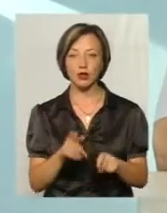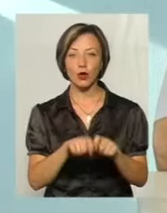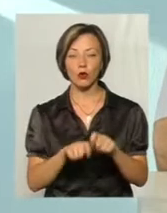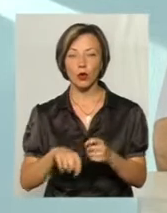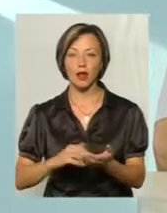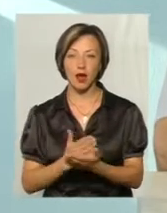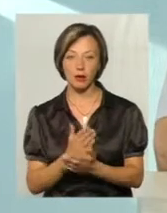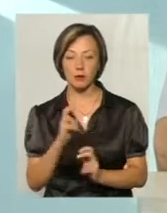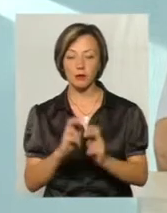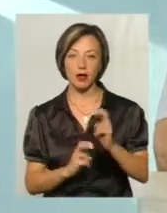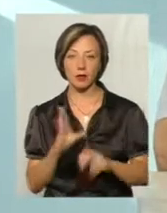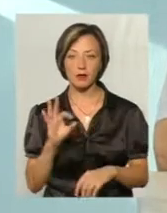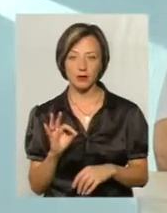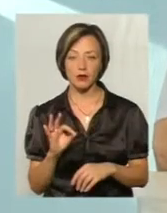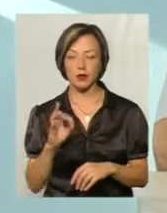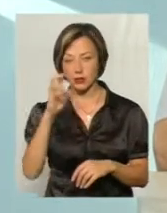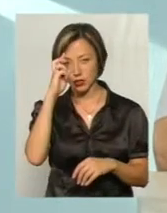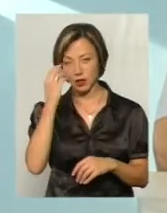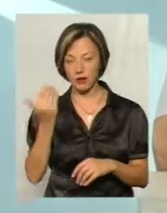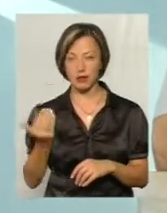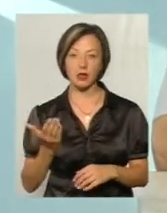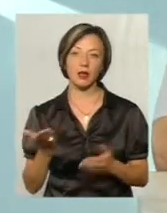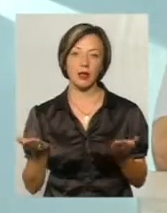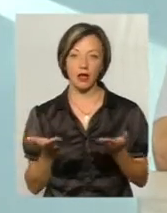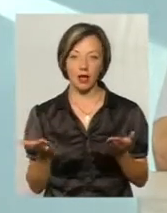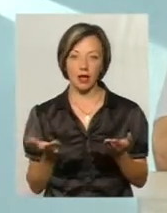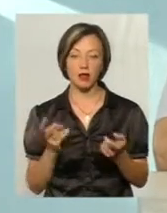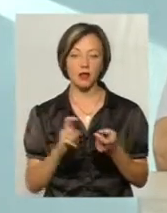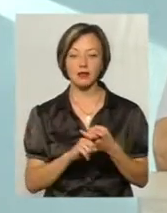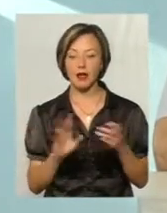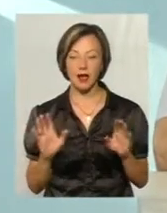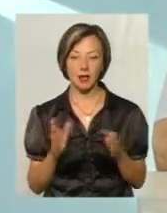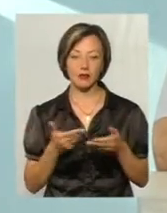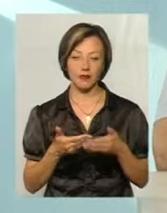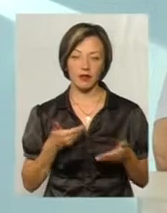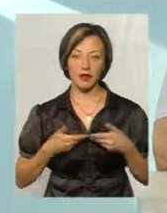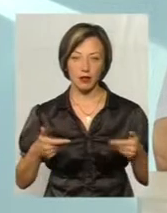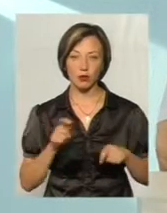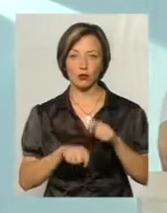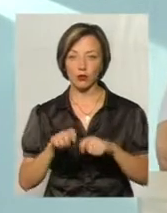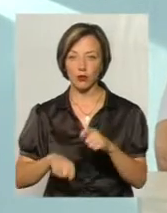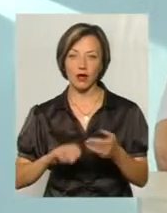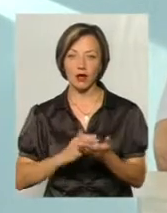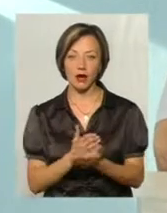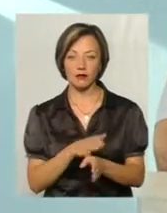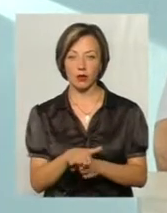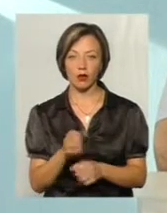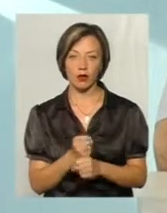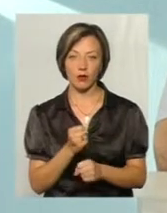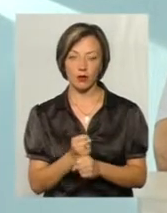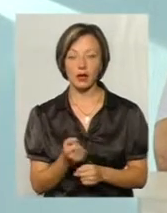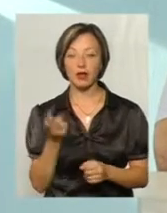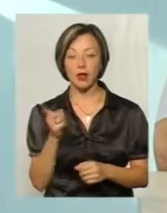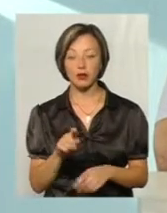якості, підприємство державне, яке незалежно від нас контролює якість виконання робіт. Так